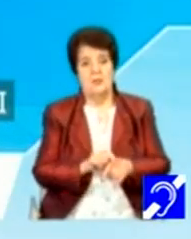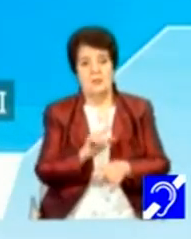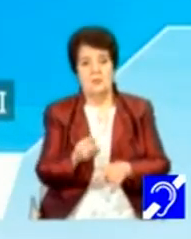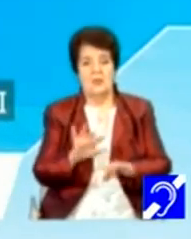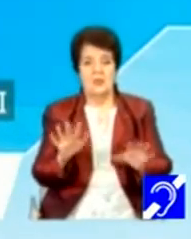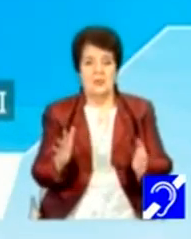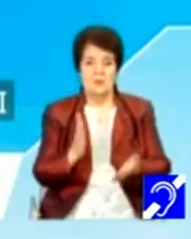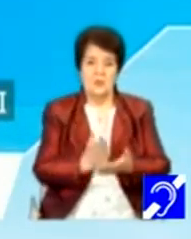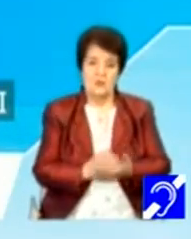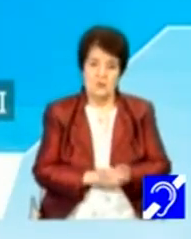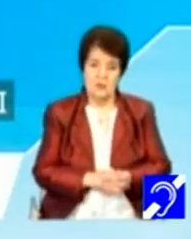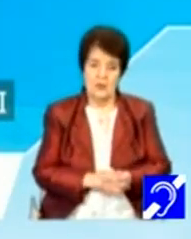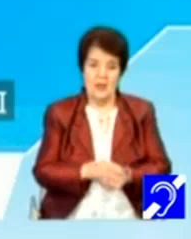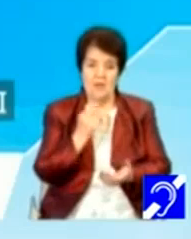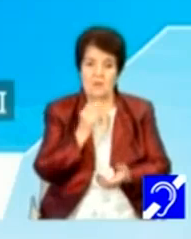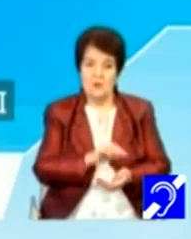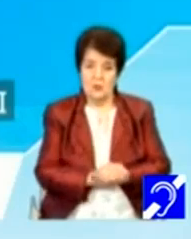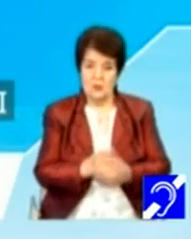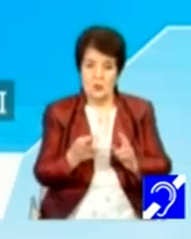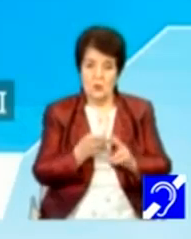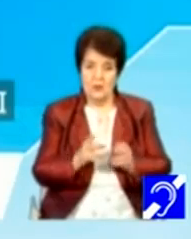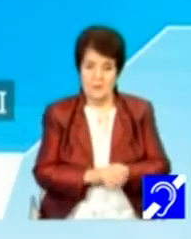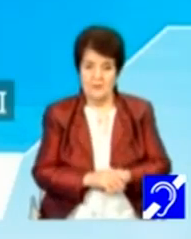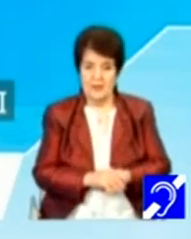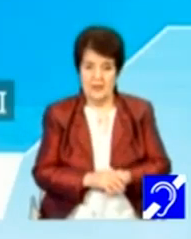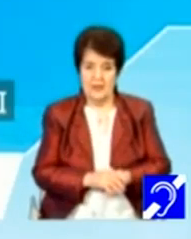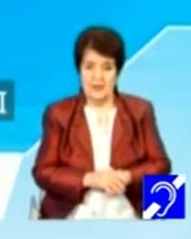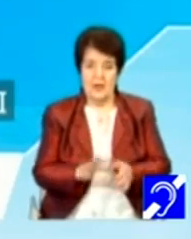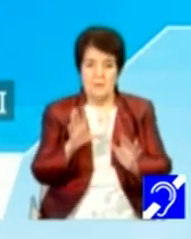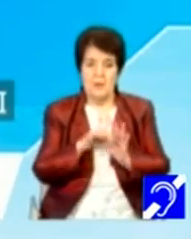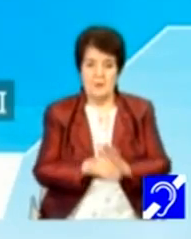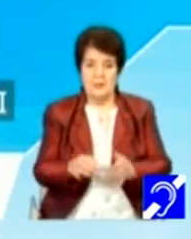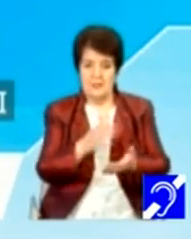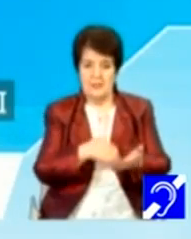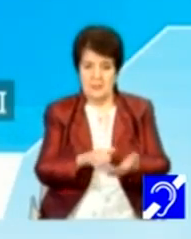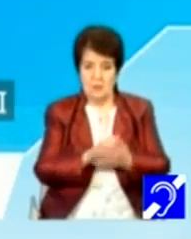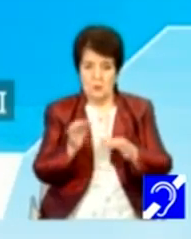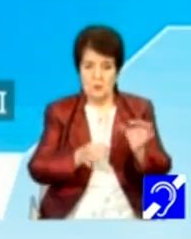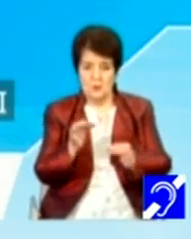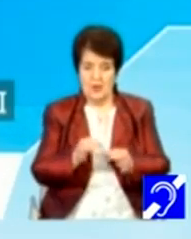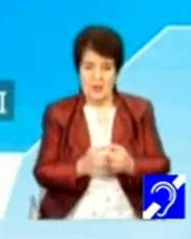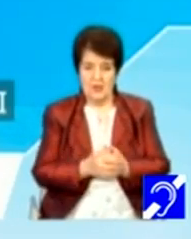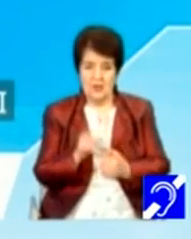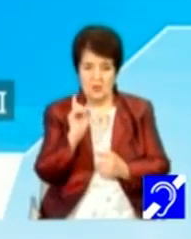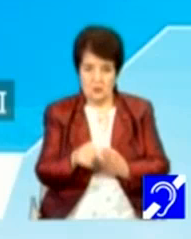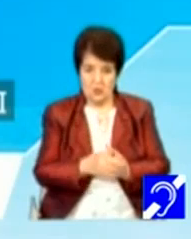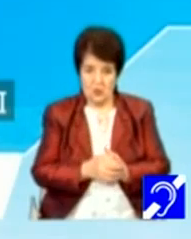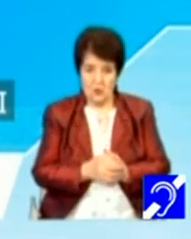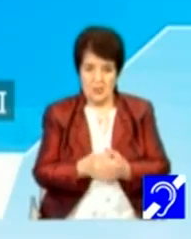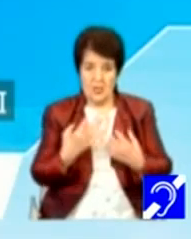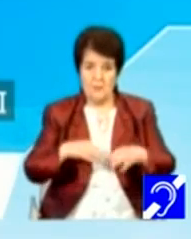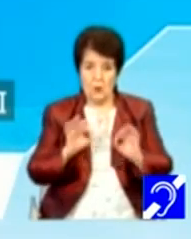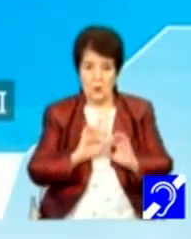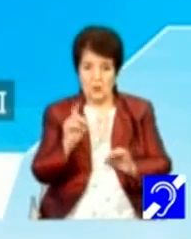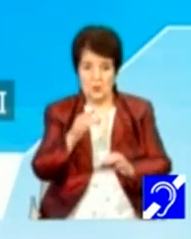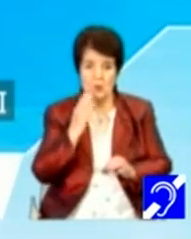cazul în care ești învinuit. 2. Implementarea sistemului judecătoresc și a celor de procuror